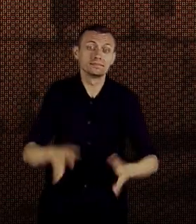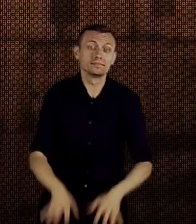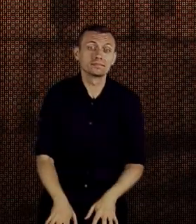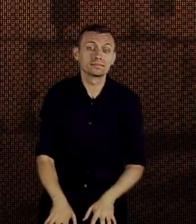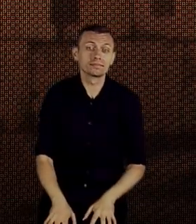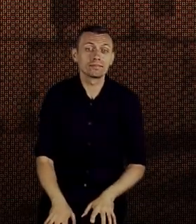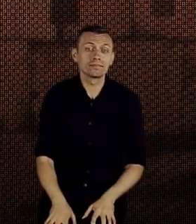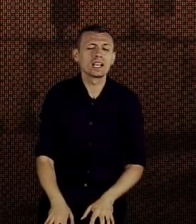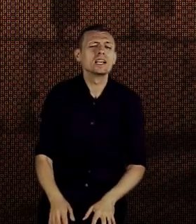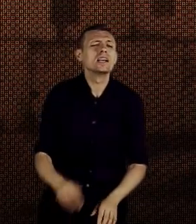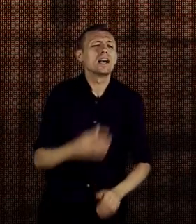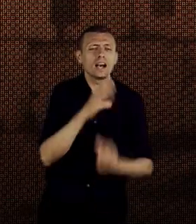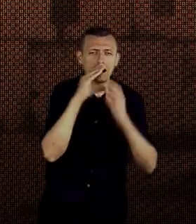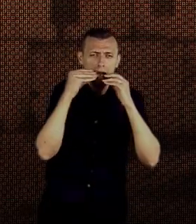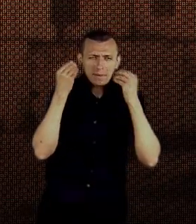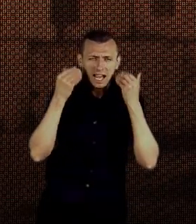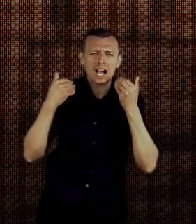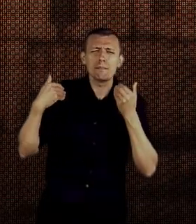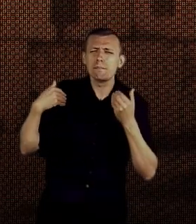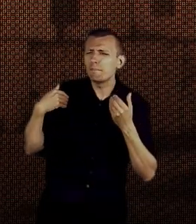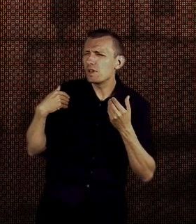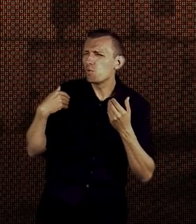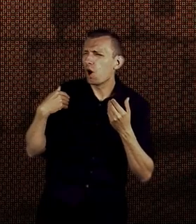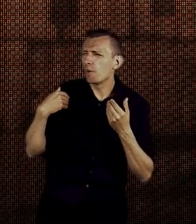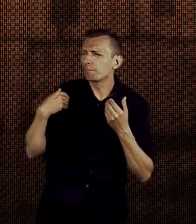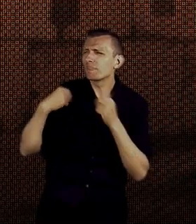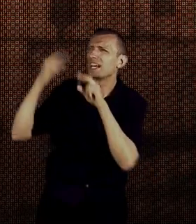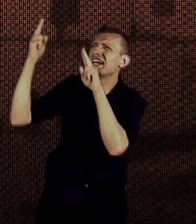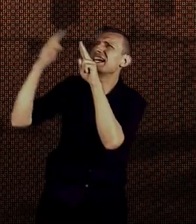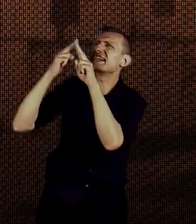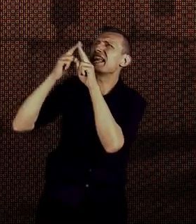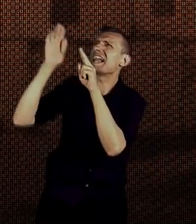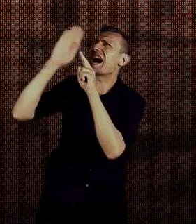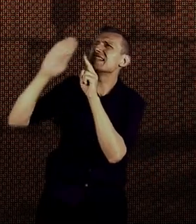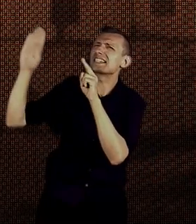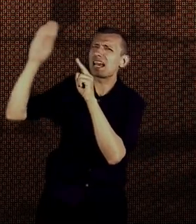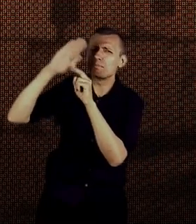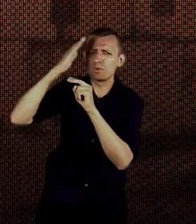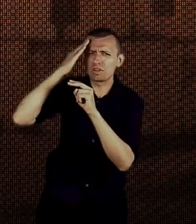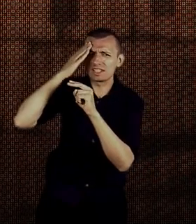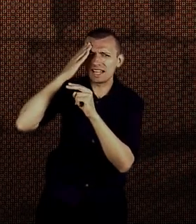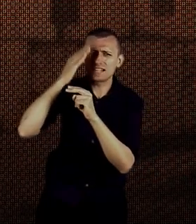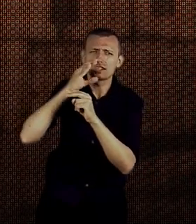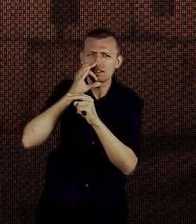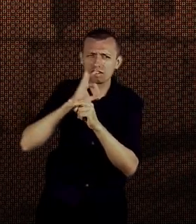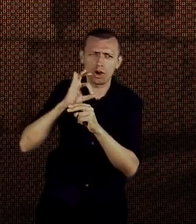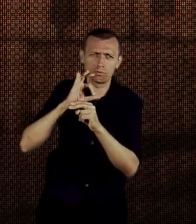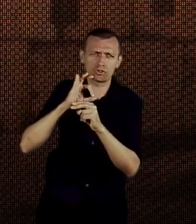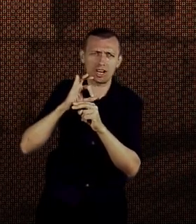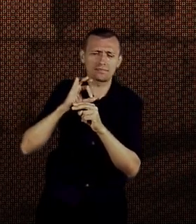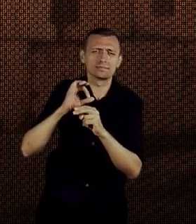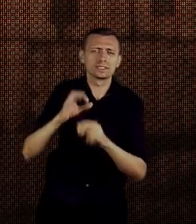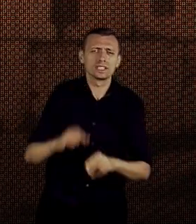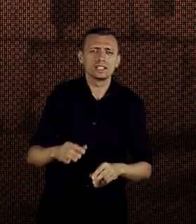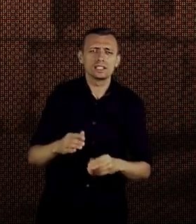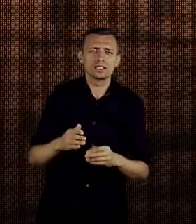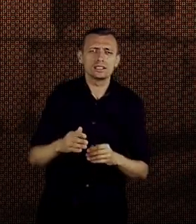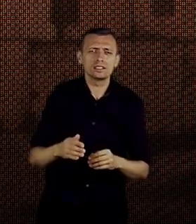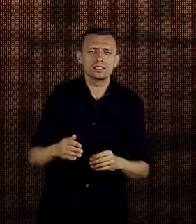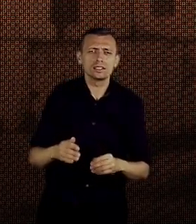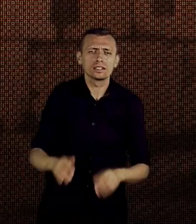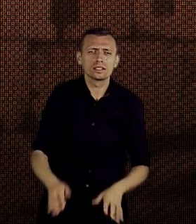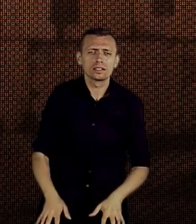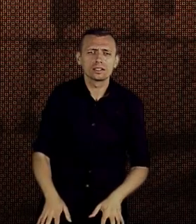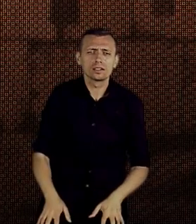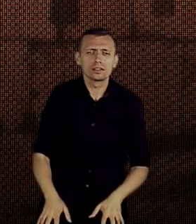doświadczył. Ja wiem, że to może zabrzmieć dziwnie, a nawet bardzo źle, ale być może włożył